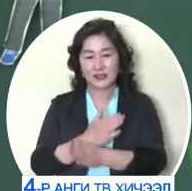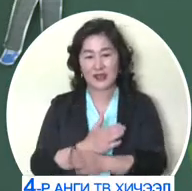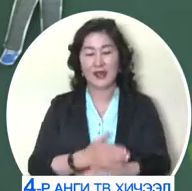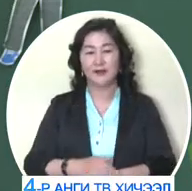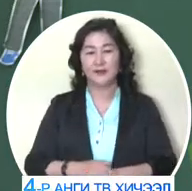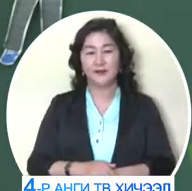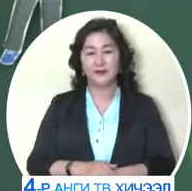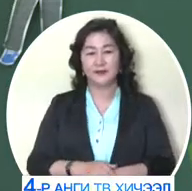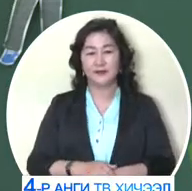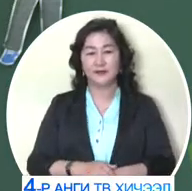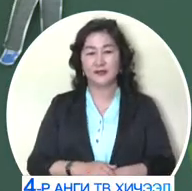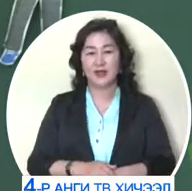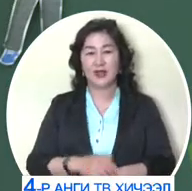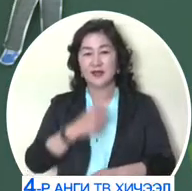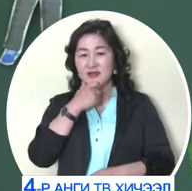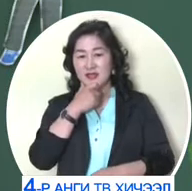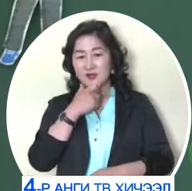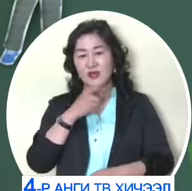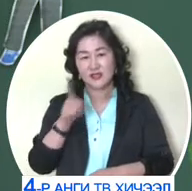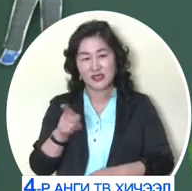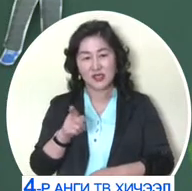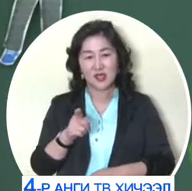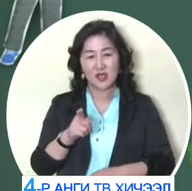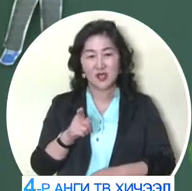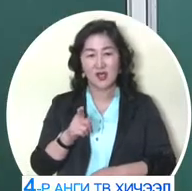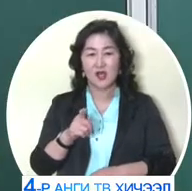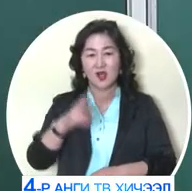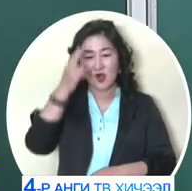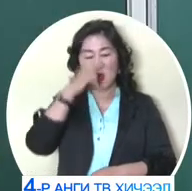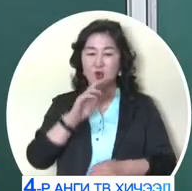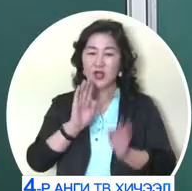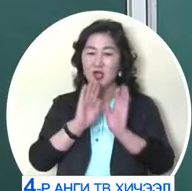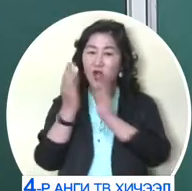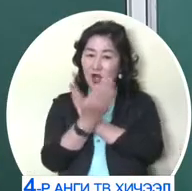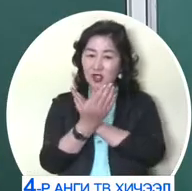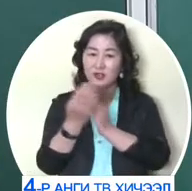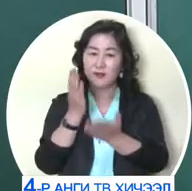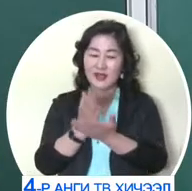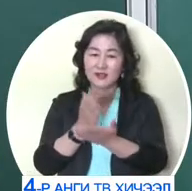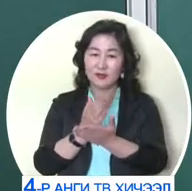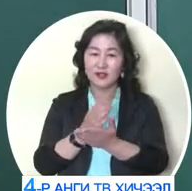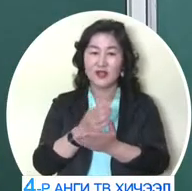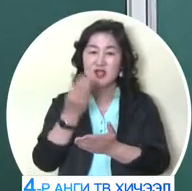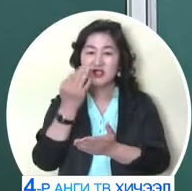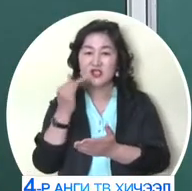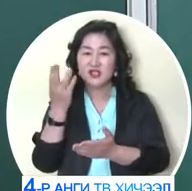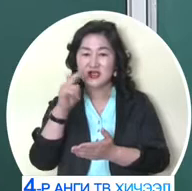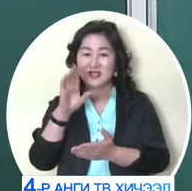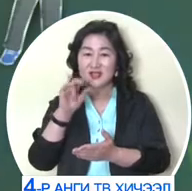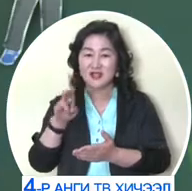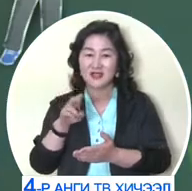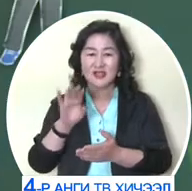оронд байсан бол шидтнээс юу хүсэх байсан бэ? За хүүхэд бүхэн дор бүрнээ за би ийм зүйл